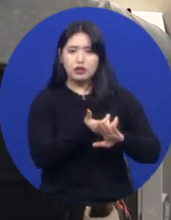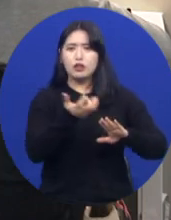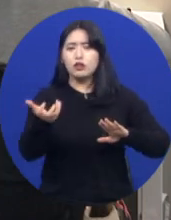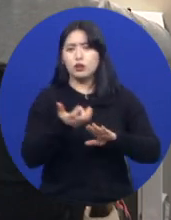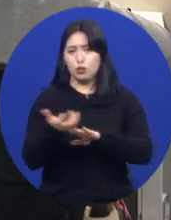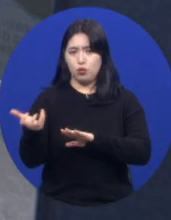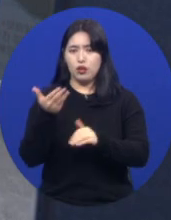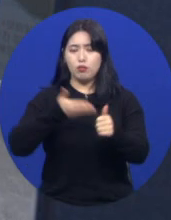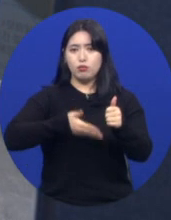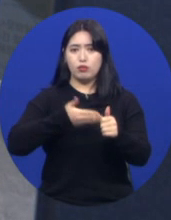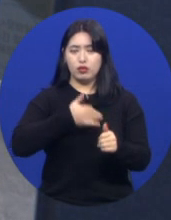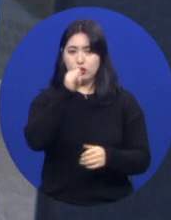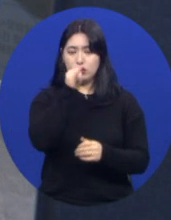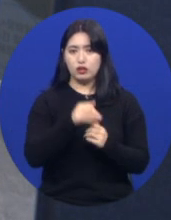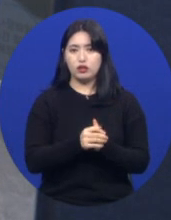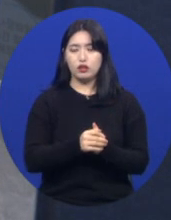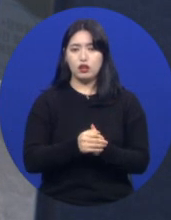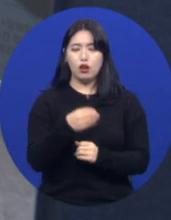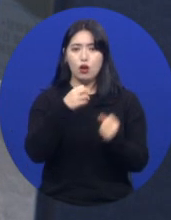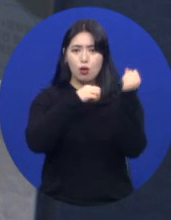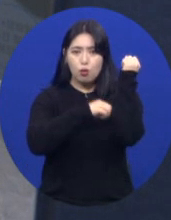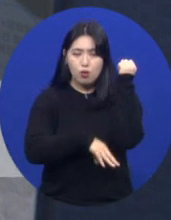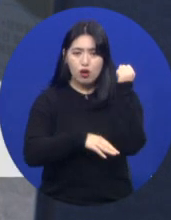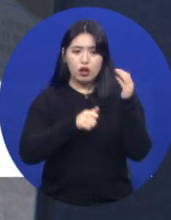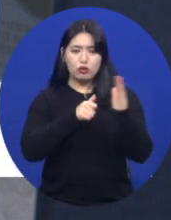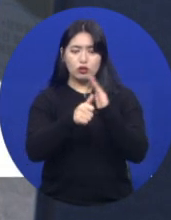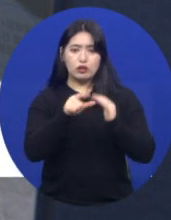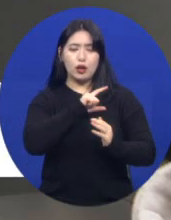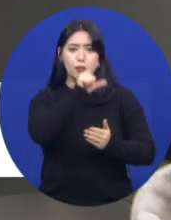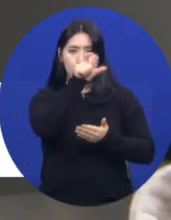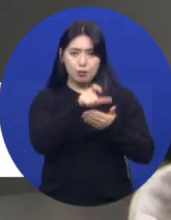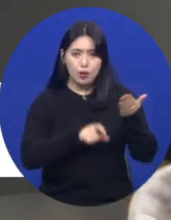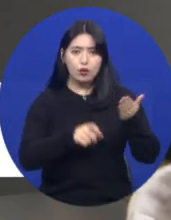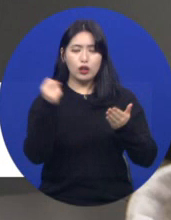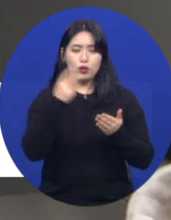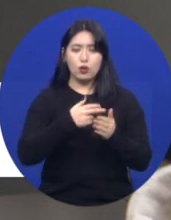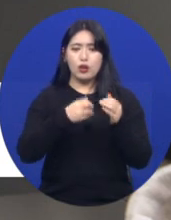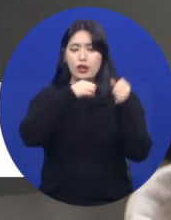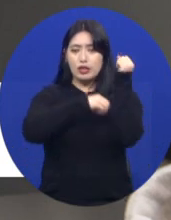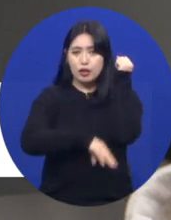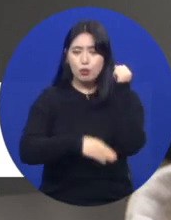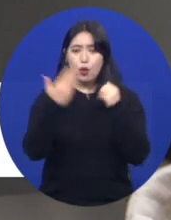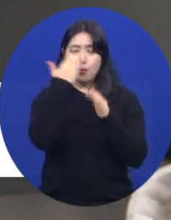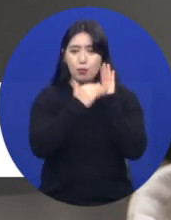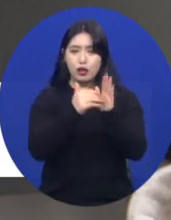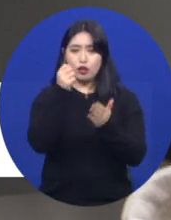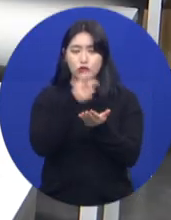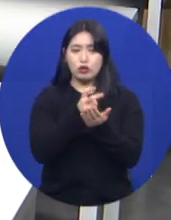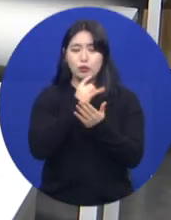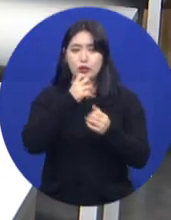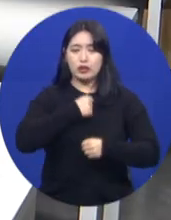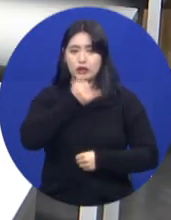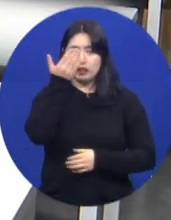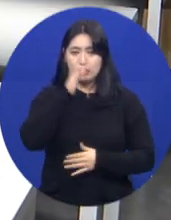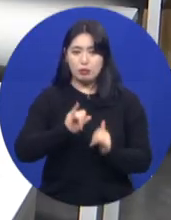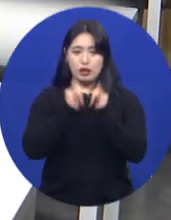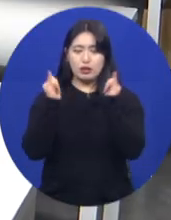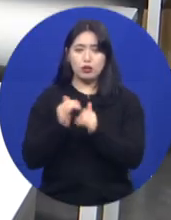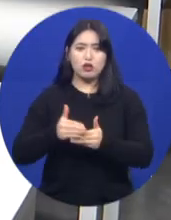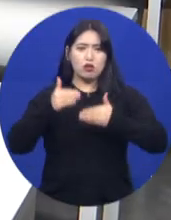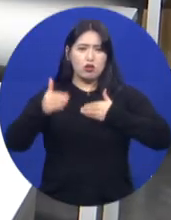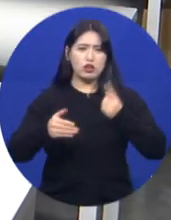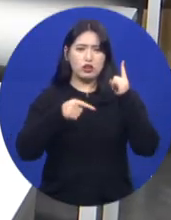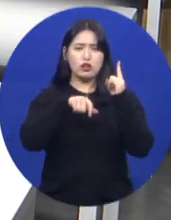해봤습니다 기존엔 출입자 명당 관리 등 기본 방역 수 층만 치켜 졌지만 제주 0 사회적 거리 두기가